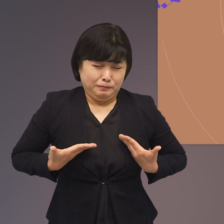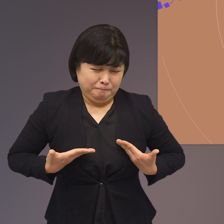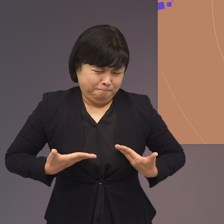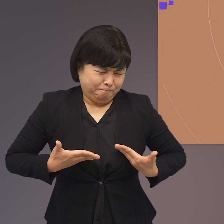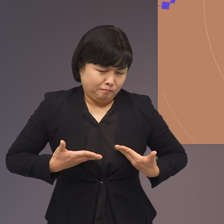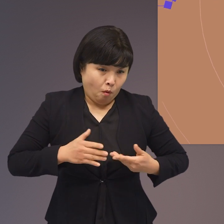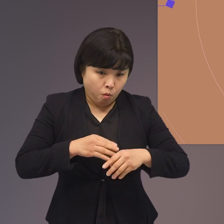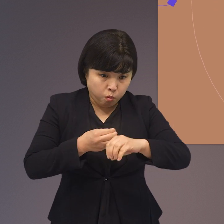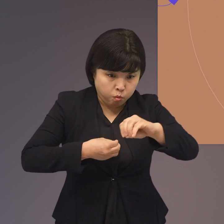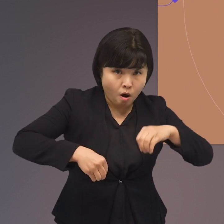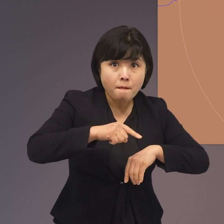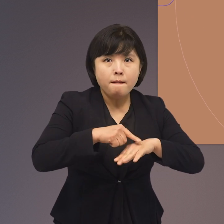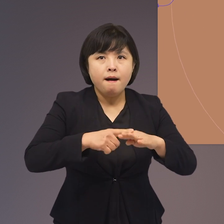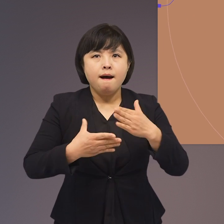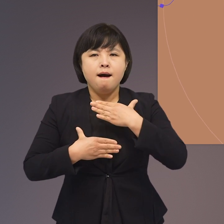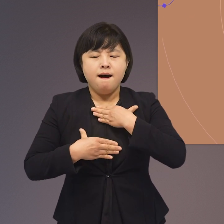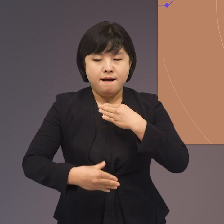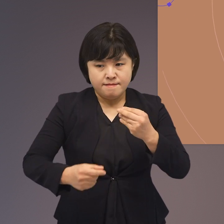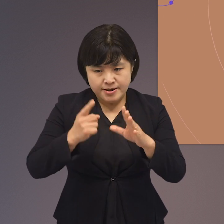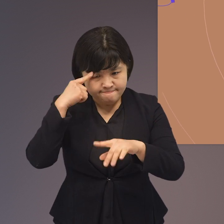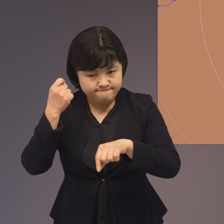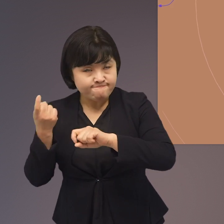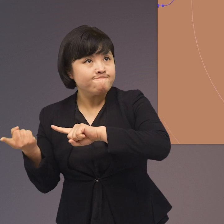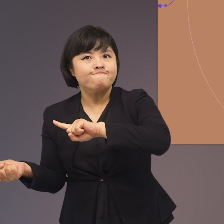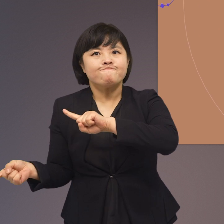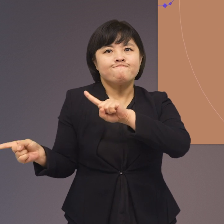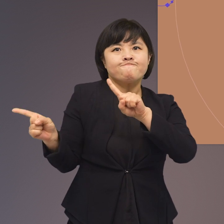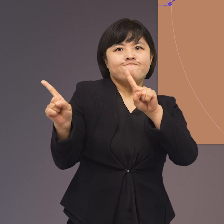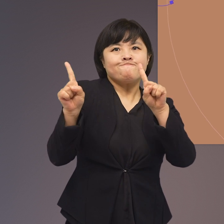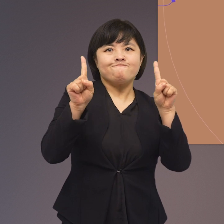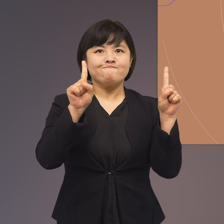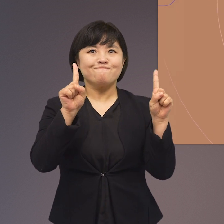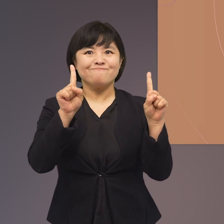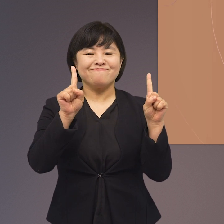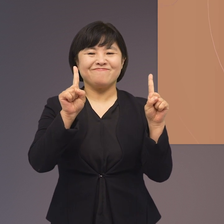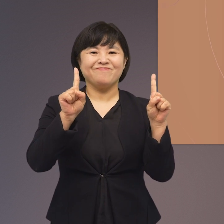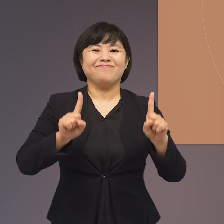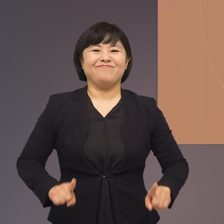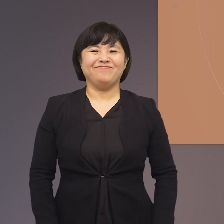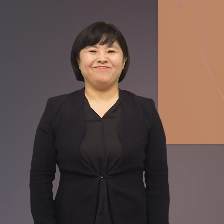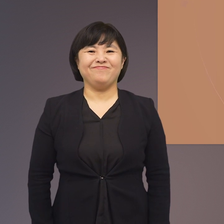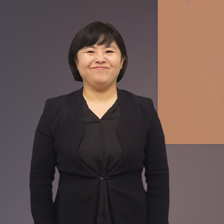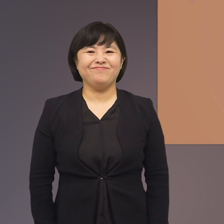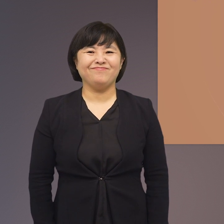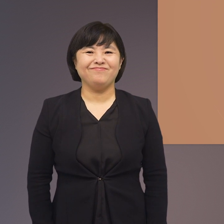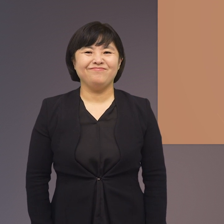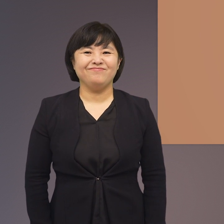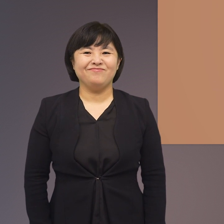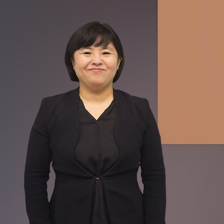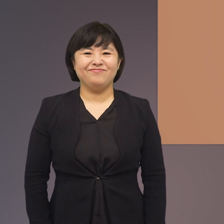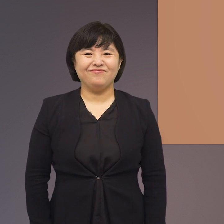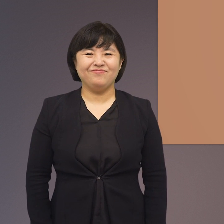침잠하는 시간을 통해 비로소 마음의 안식과 힘을 찾을 수 있었을 테니 말입니다.